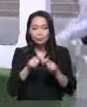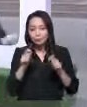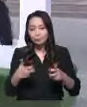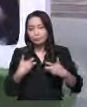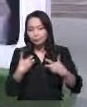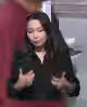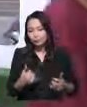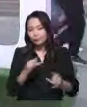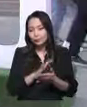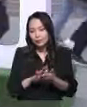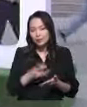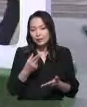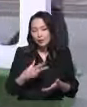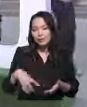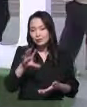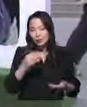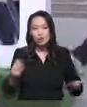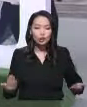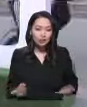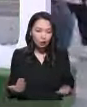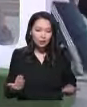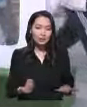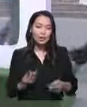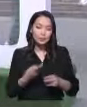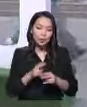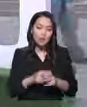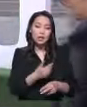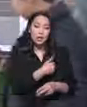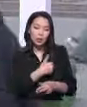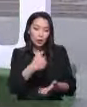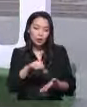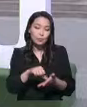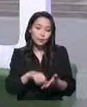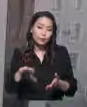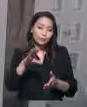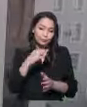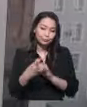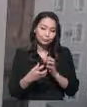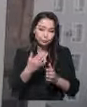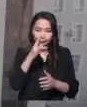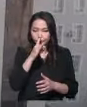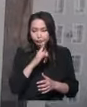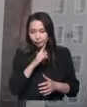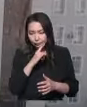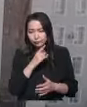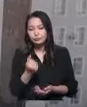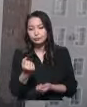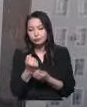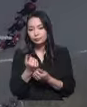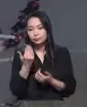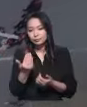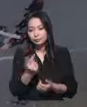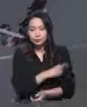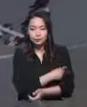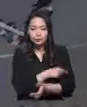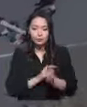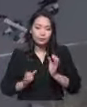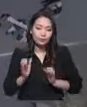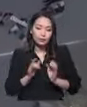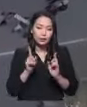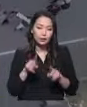чистой среды для всех жителей. Я бы хотел начать такую же инициативу у себя на родине, в Пакистане. Отмечу, что студенты медицинского университета также